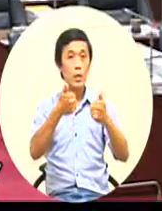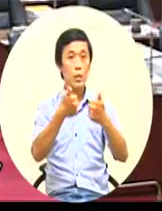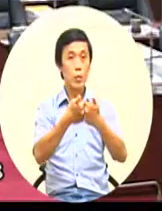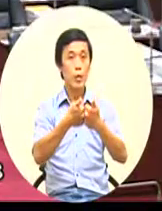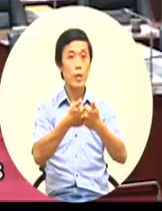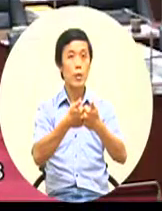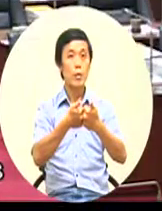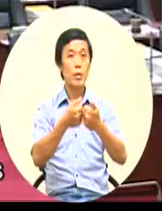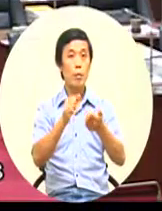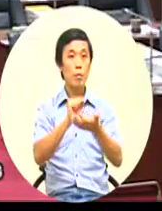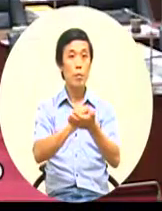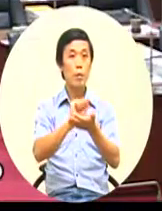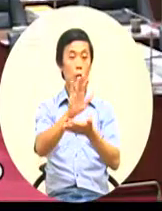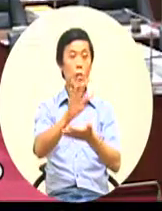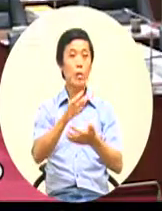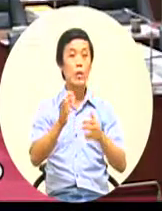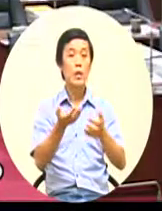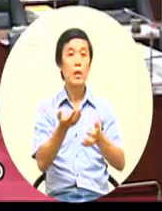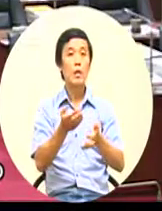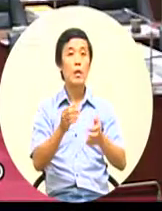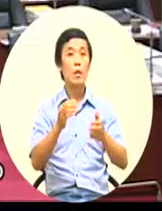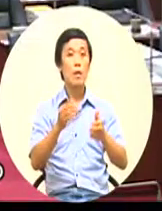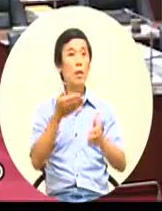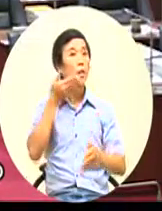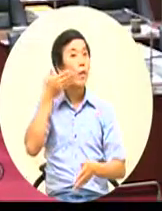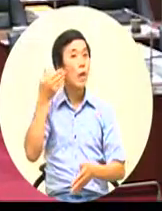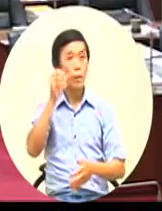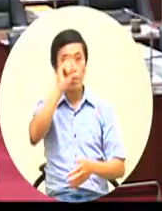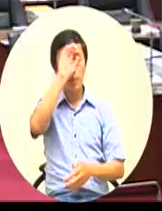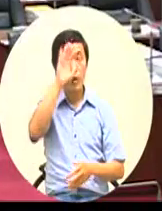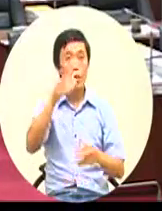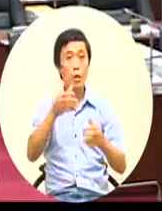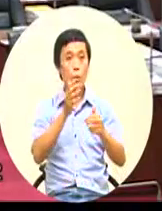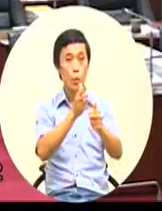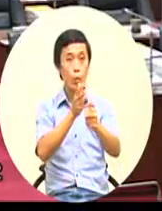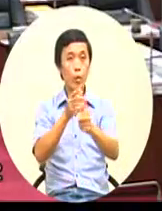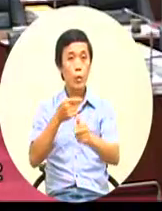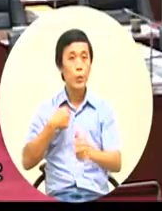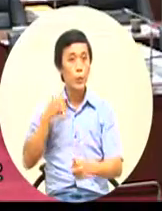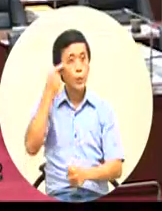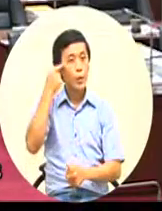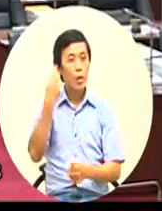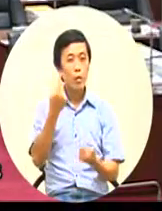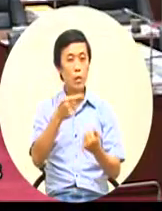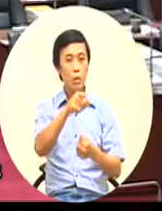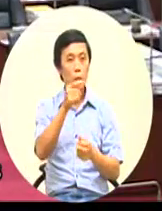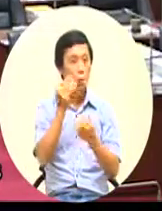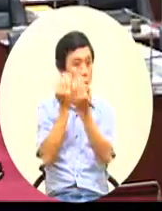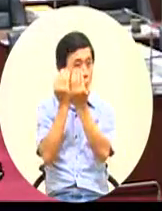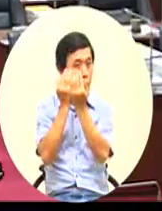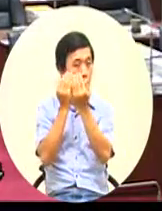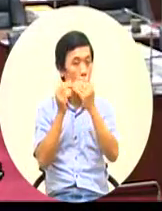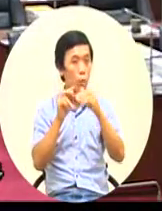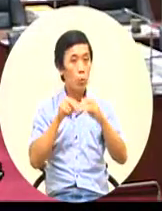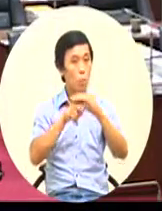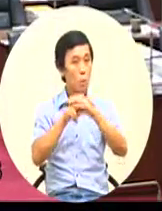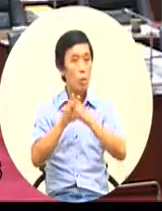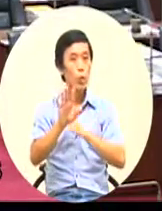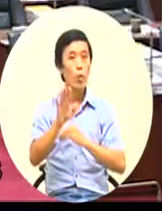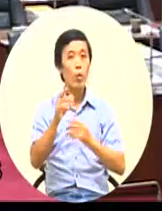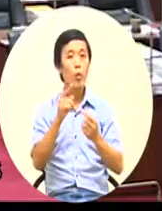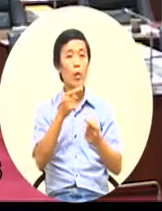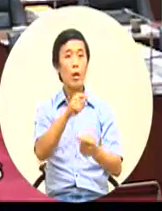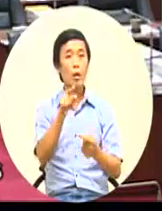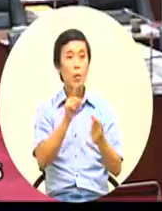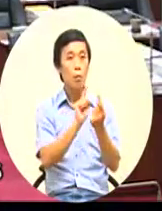那刚刚国民党团的一些质询哈，让我们觉得有点闪闪躲躲哈。怎么闪闪躲躲？面对自己